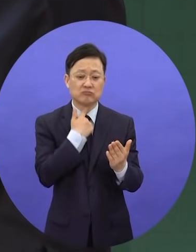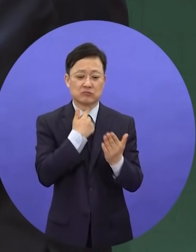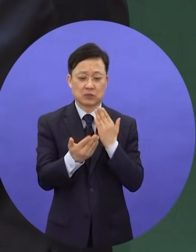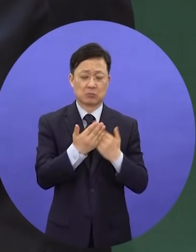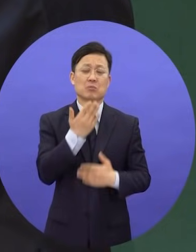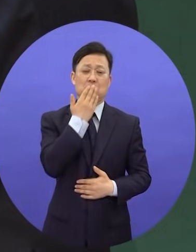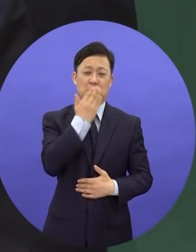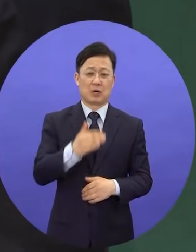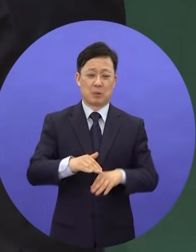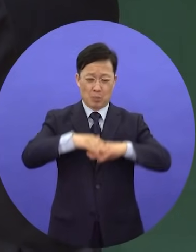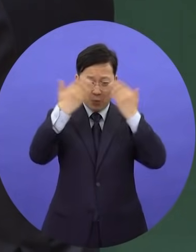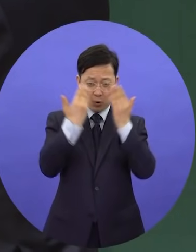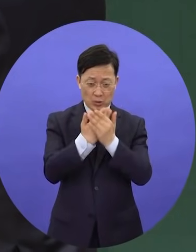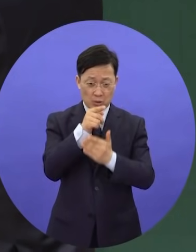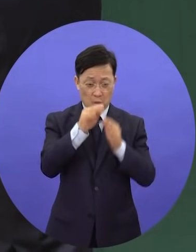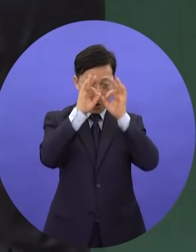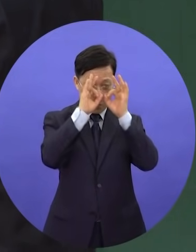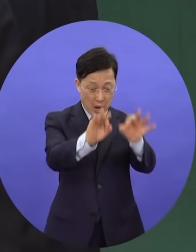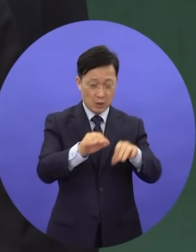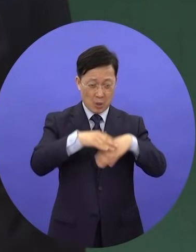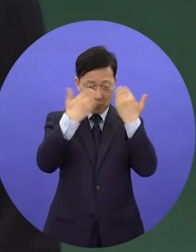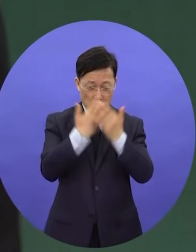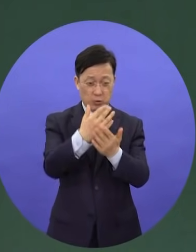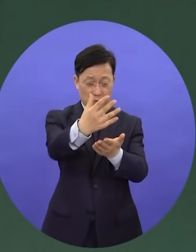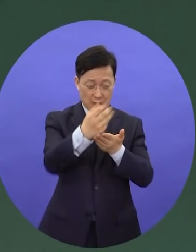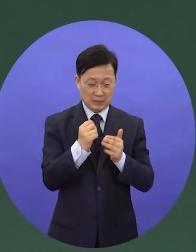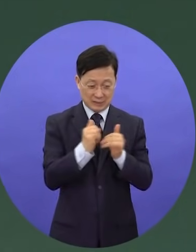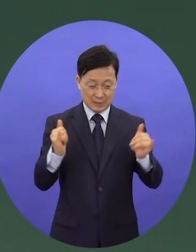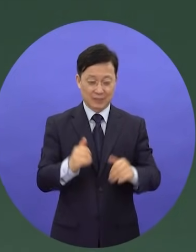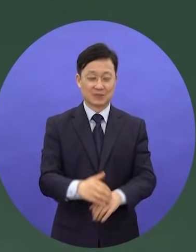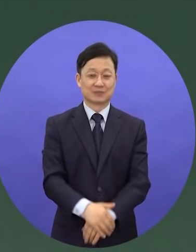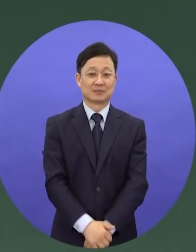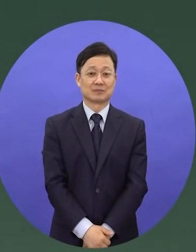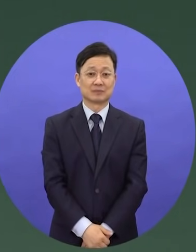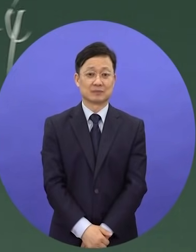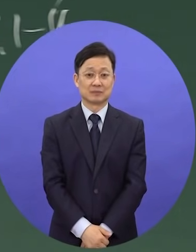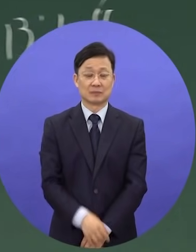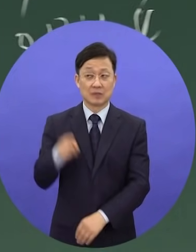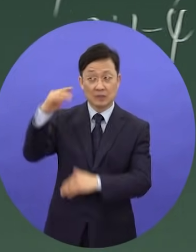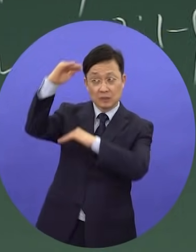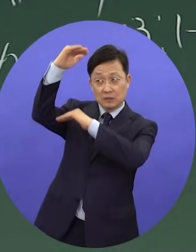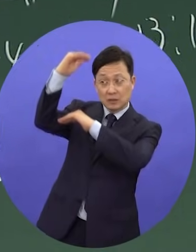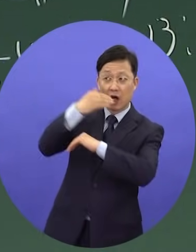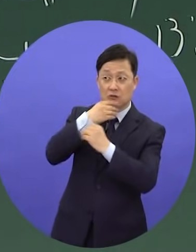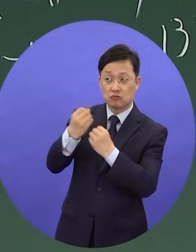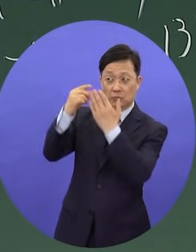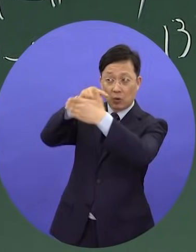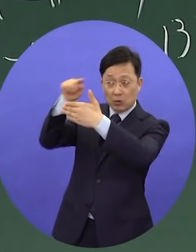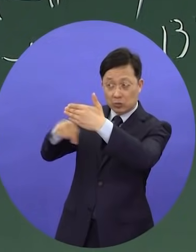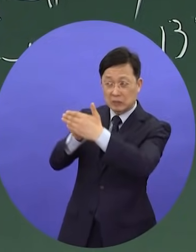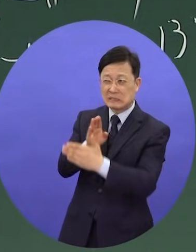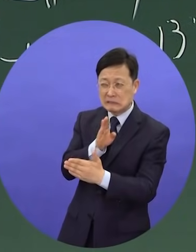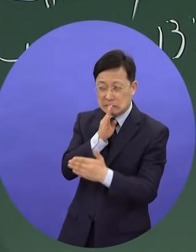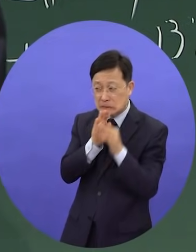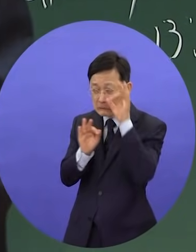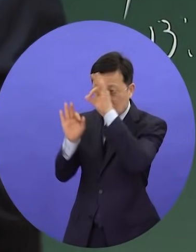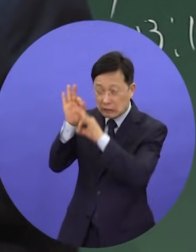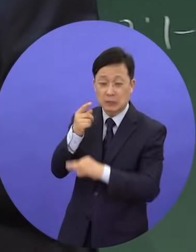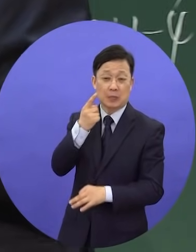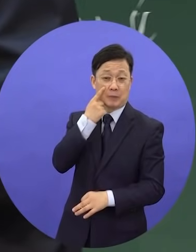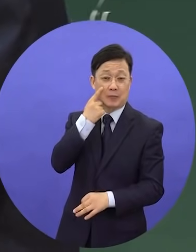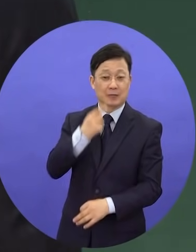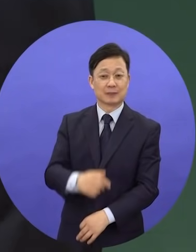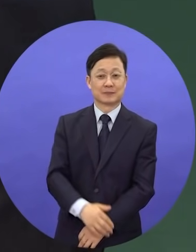모든 것을 본 자요 가진 자다. We are people who have seen everything and who have everything. 이 축복 속에서 실제로 찾아내나. And so within this blessing, you